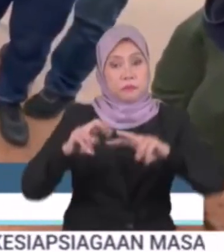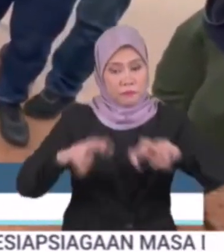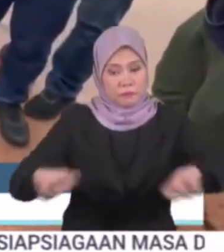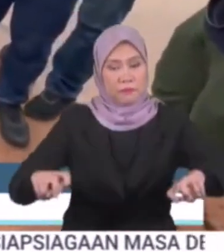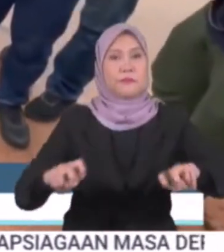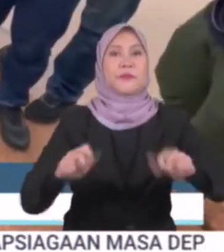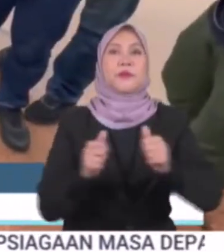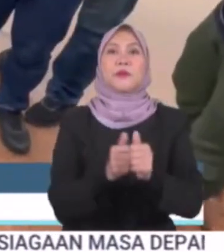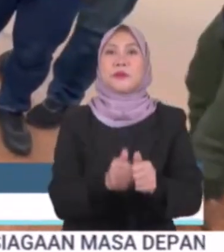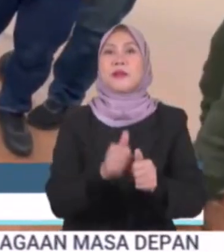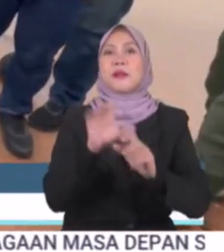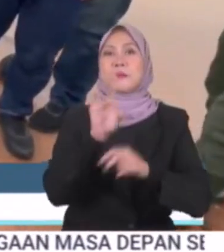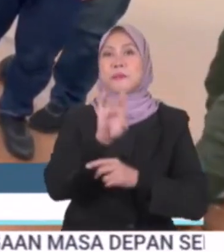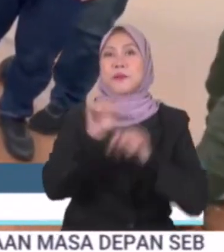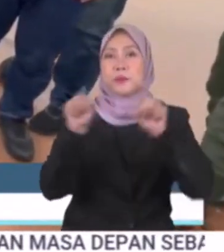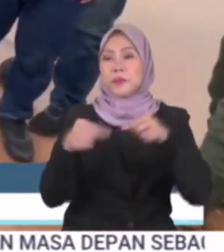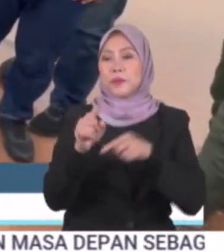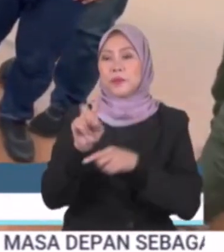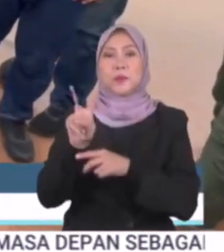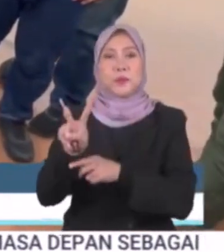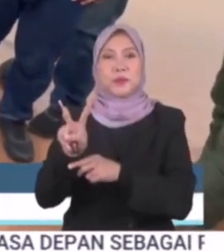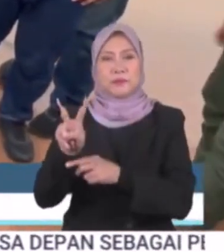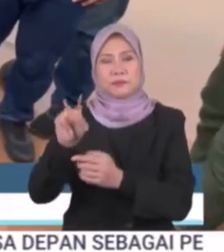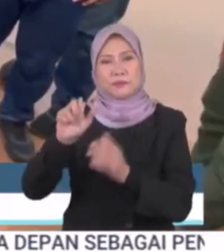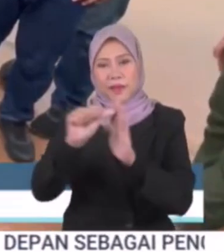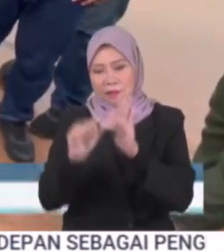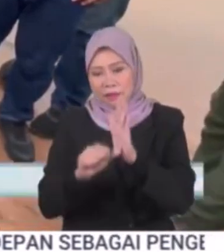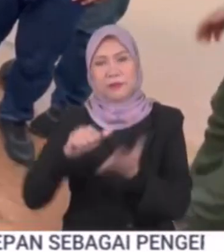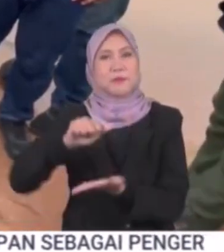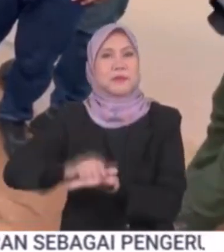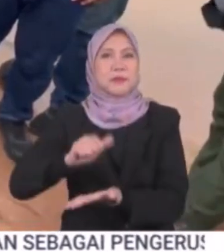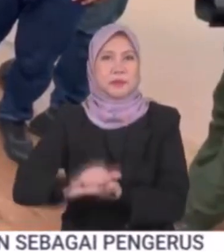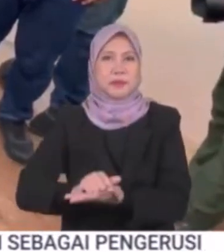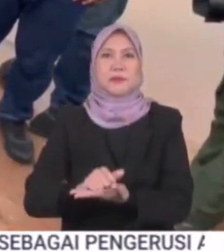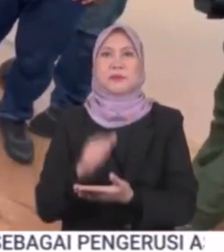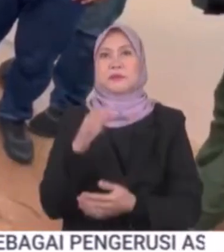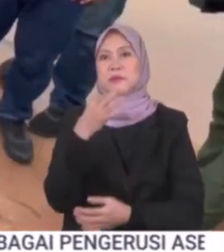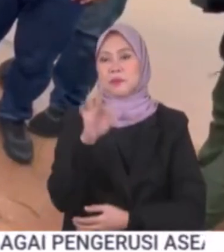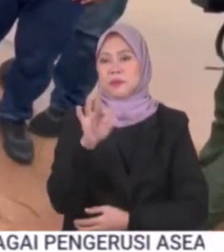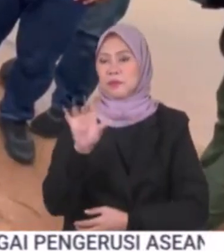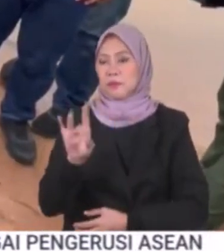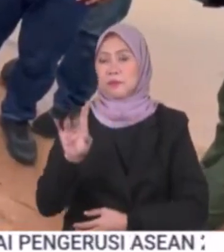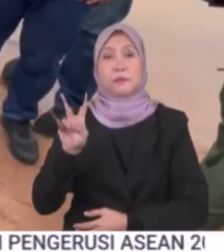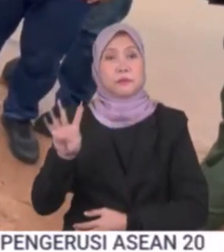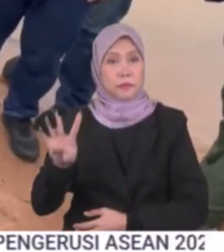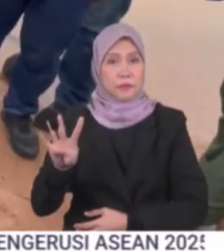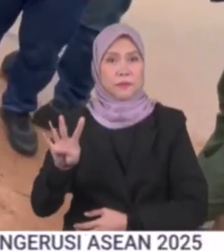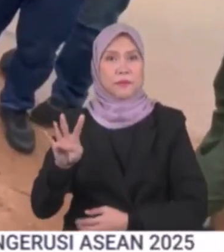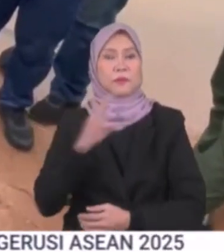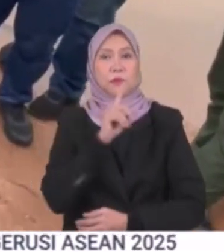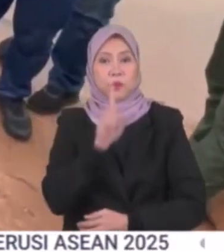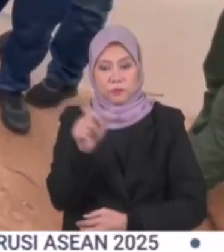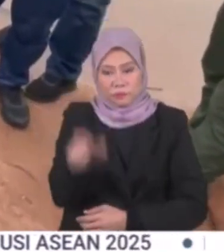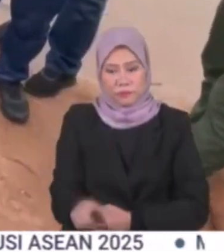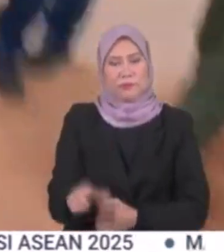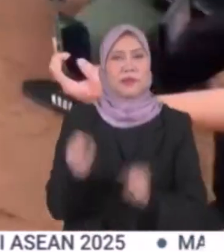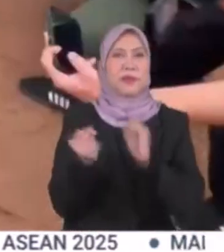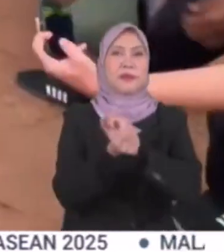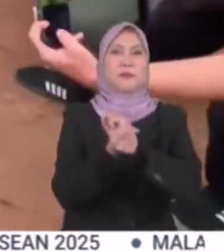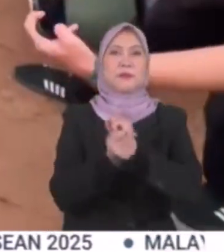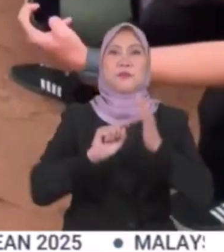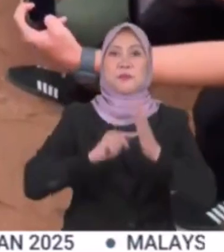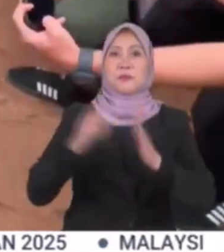jalankan mengikut Seksyen 8-2 Akta Mesin Cetak dan Penerbitan 1984. Sebelum ini, mudir berkenaan direman 4 hari